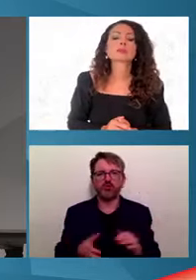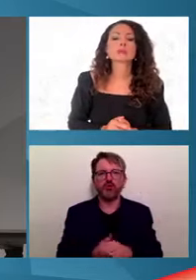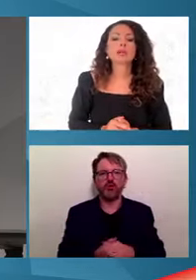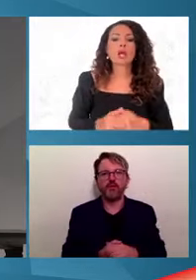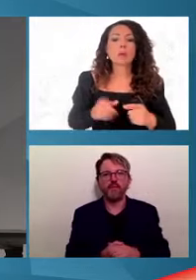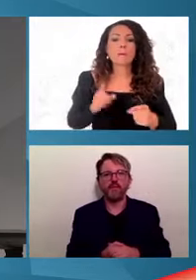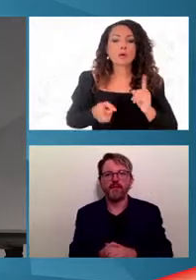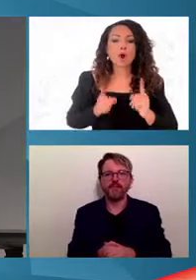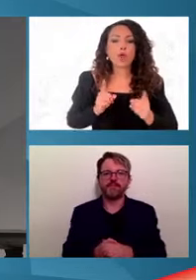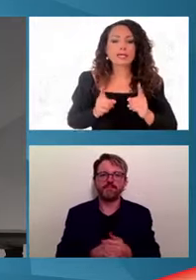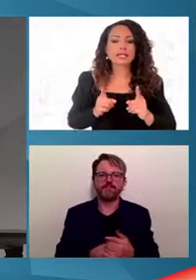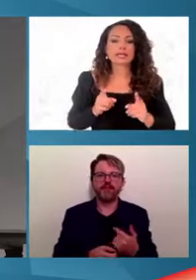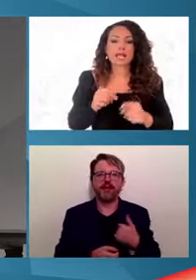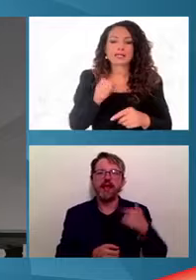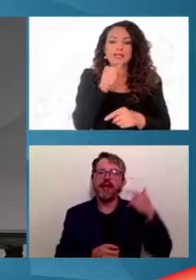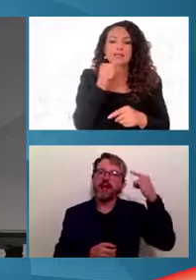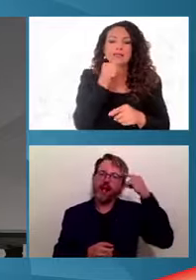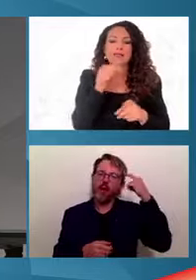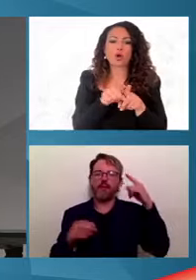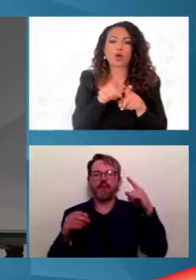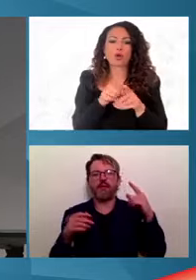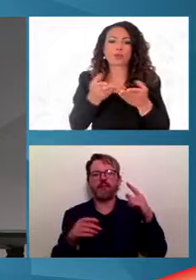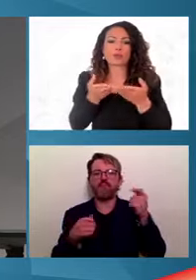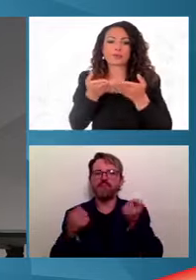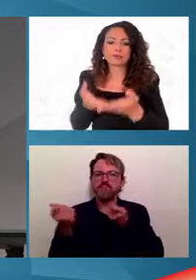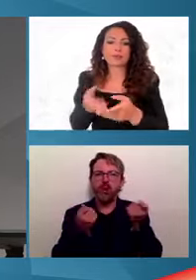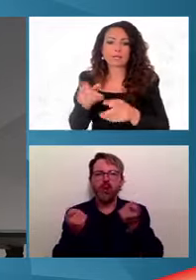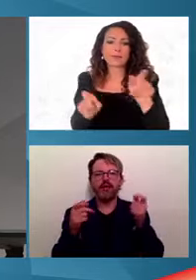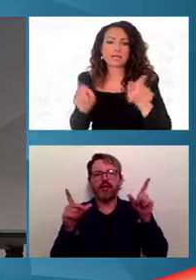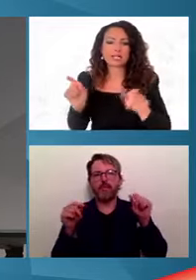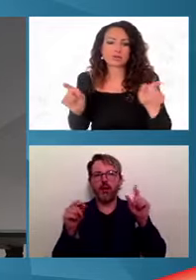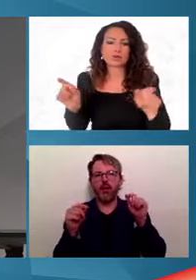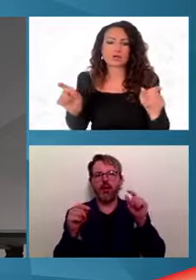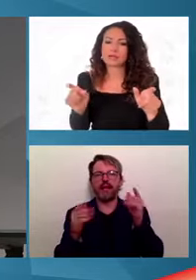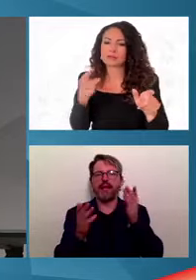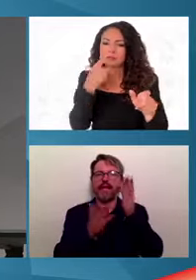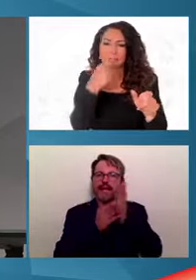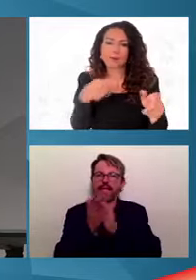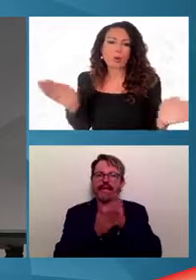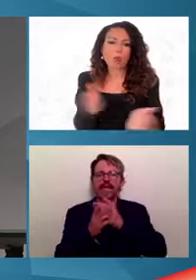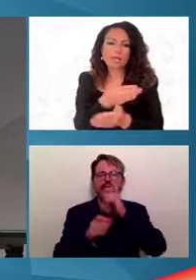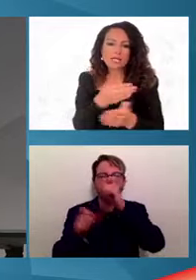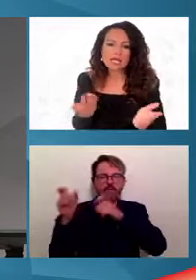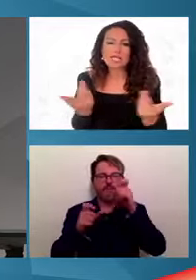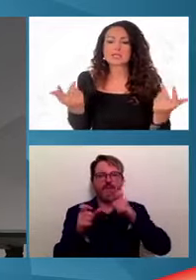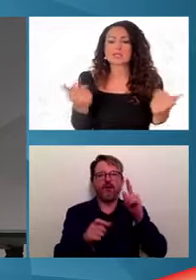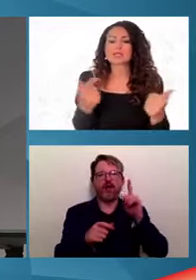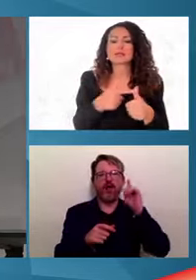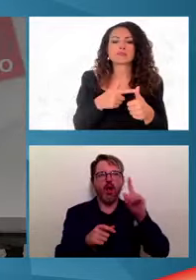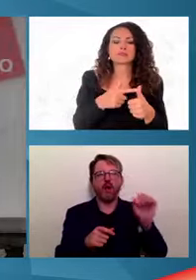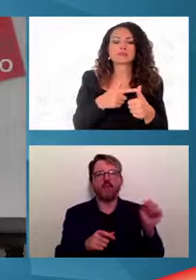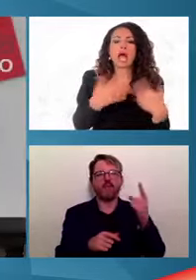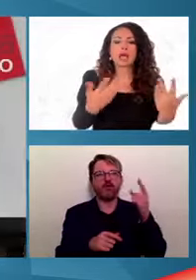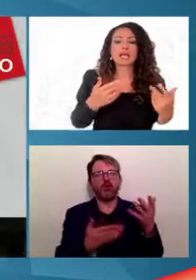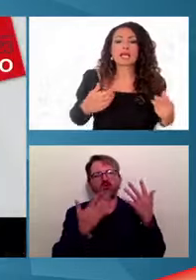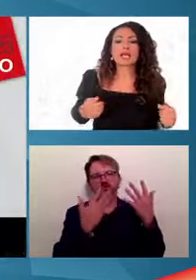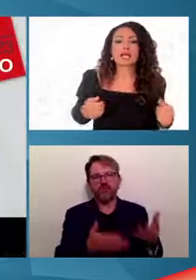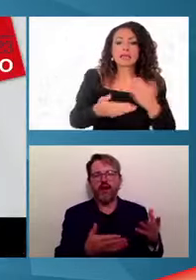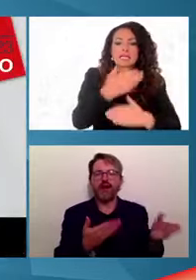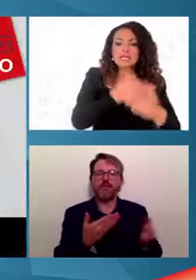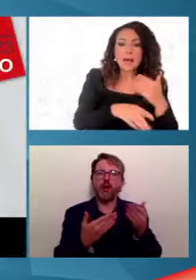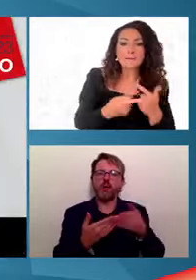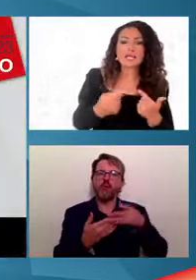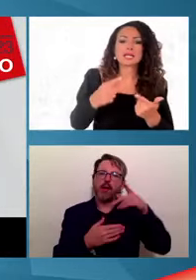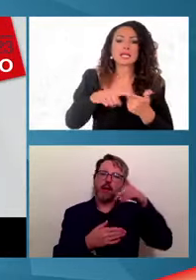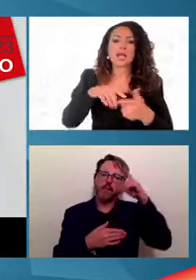servizio della gente, soprattutto delle categorie più deboli, perciò disabili, anziani, oppure associazioni che danno lavoro e aiutano